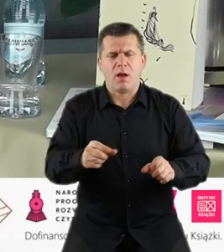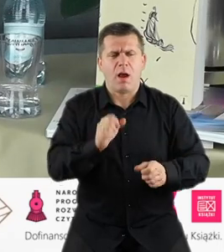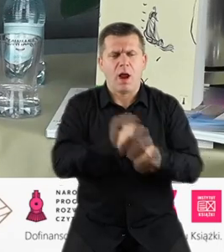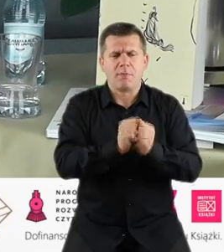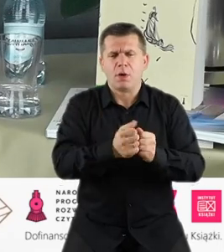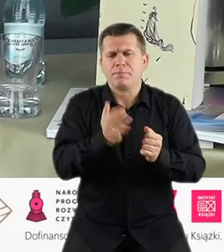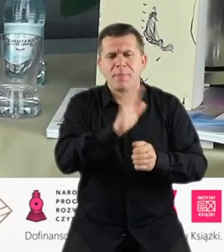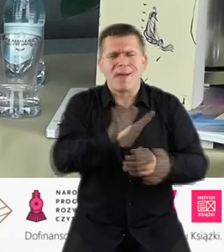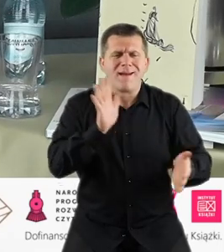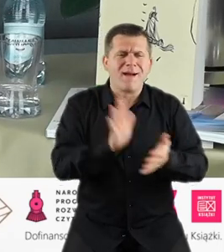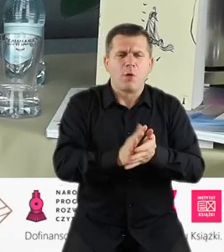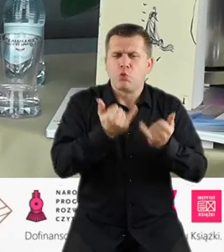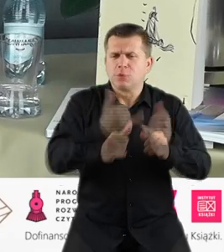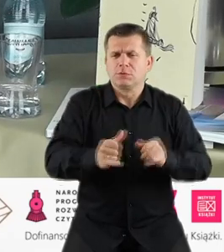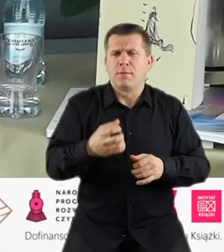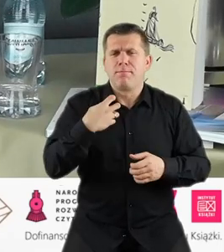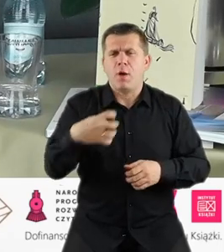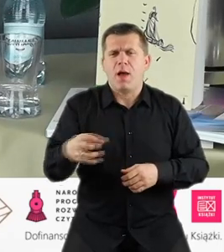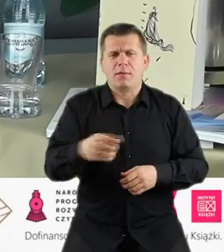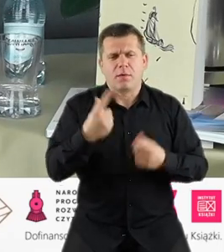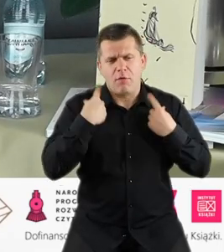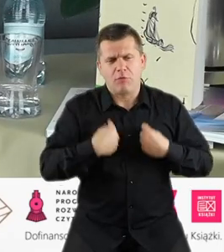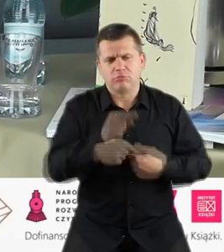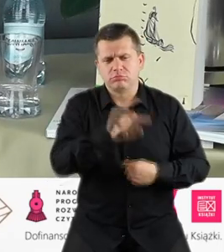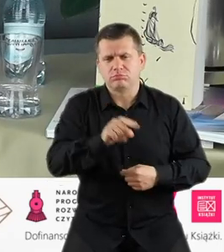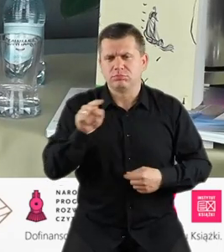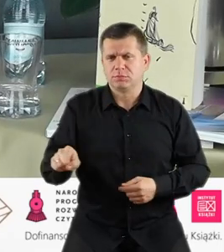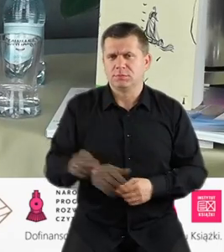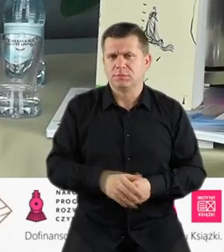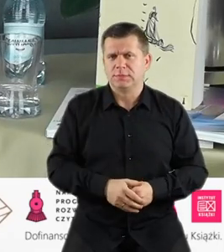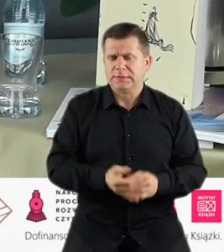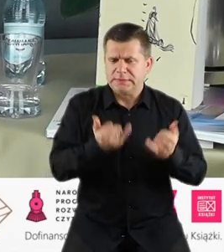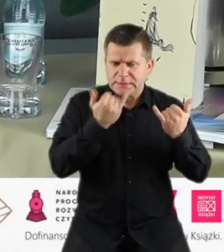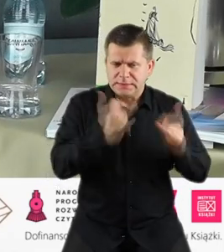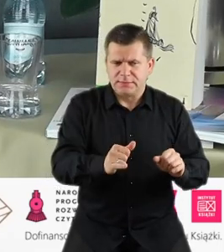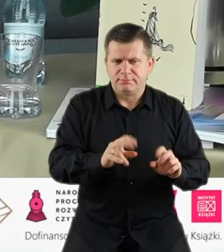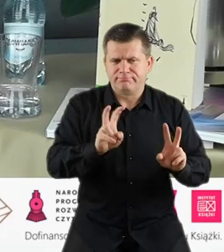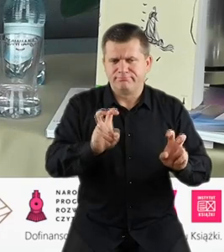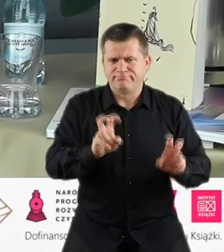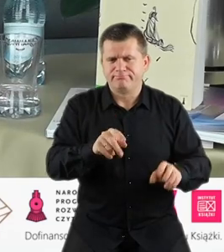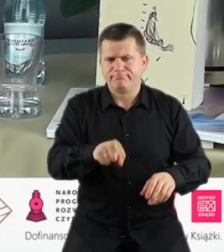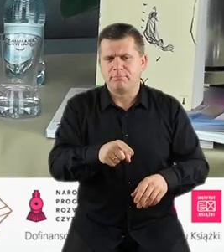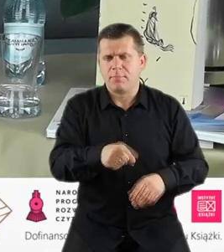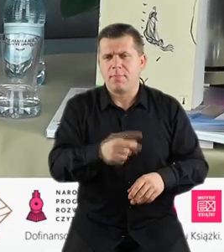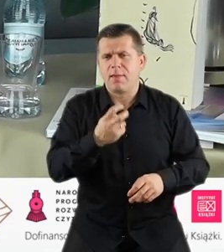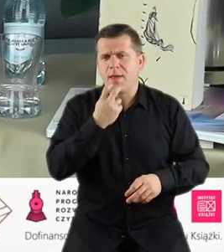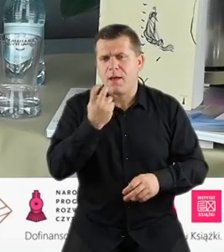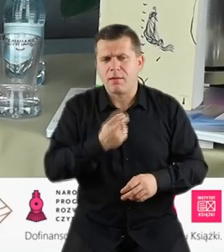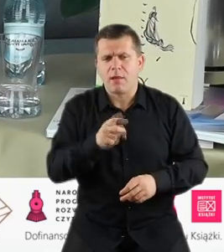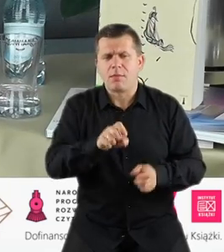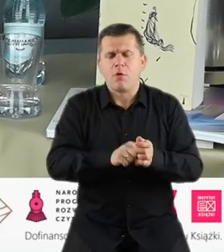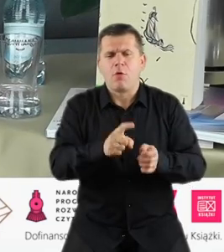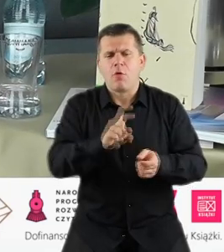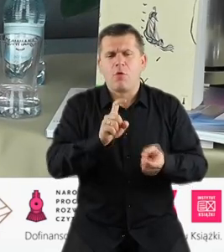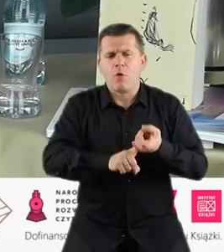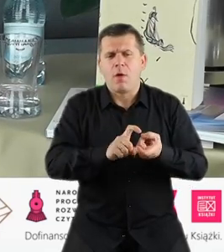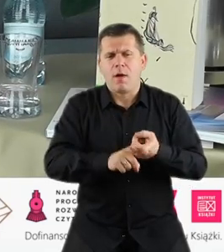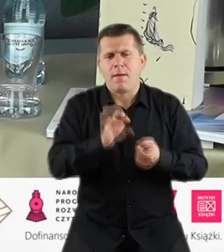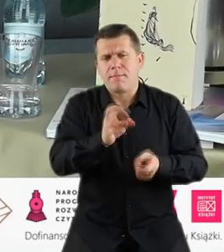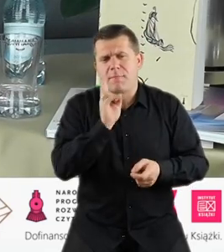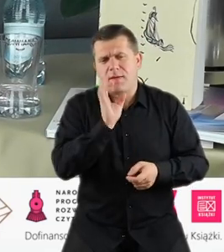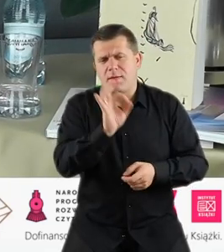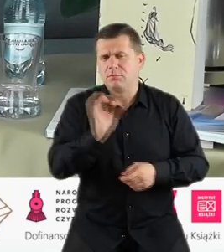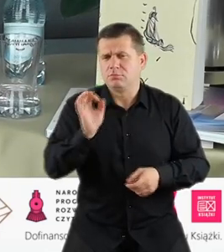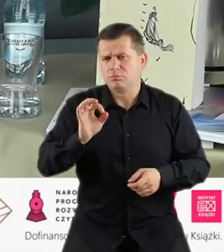różnych bohaterów, bo zupełnie inną energię ma służąca Rembrandta, później jego kochanka i matka jego córki,